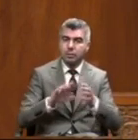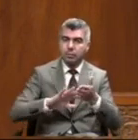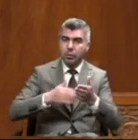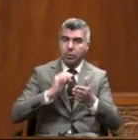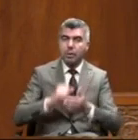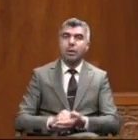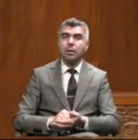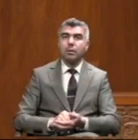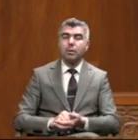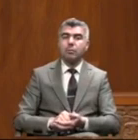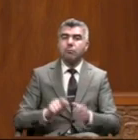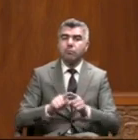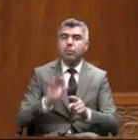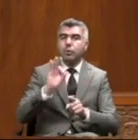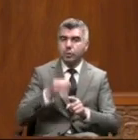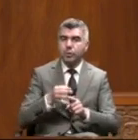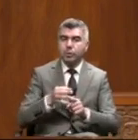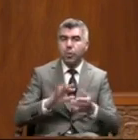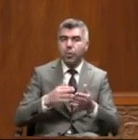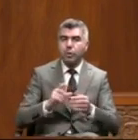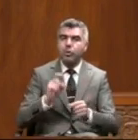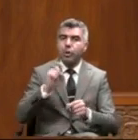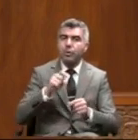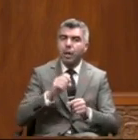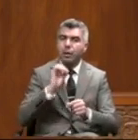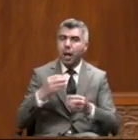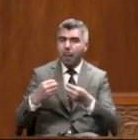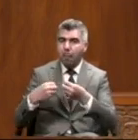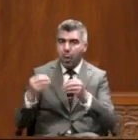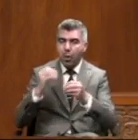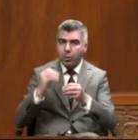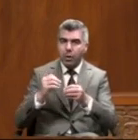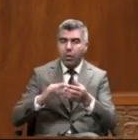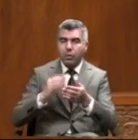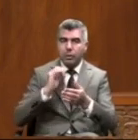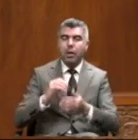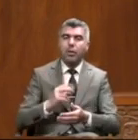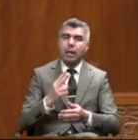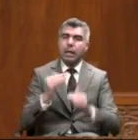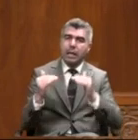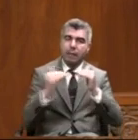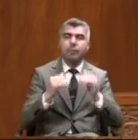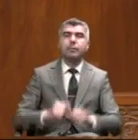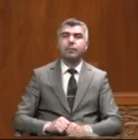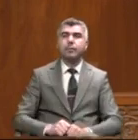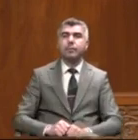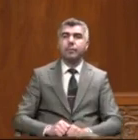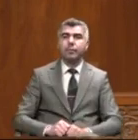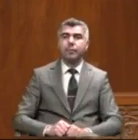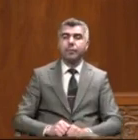وتهم ما يستعمله مربى المشيه ومربو الدجاج ايضا ثم فيما